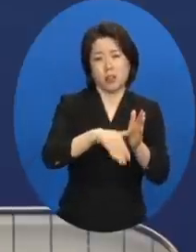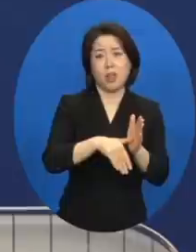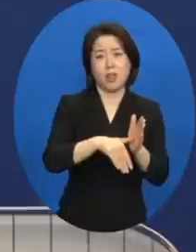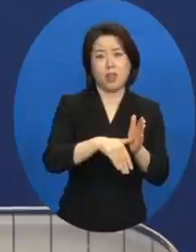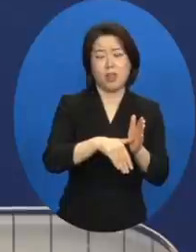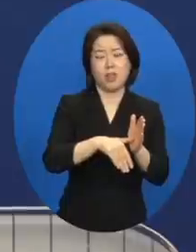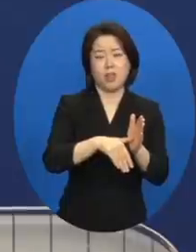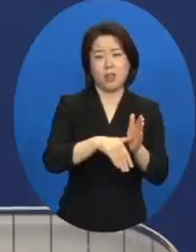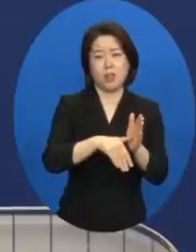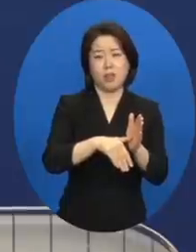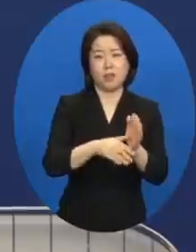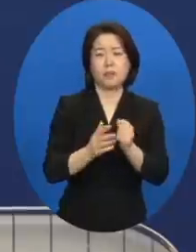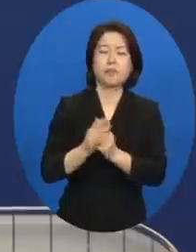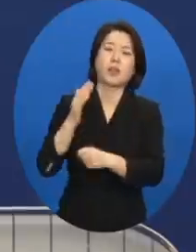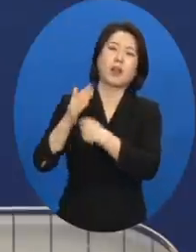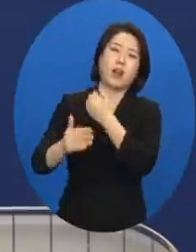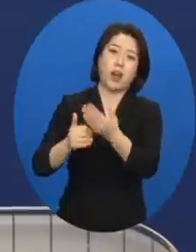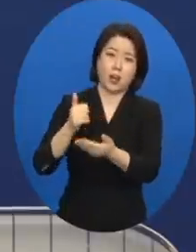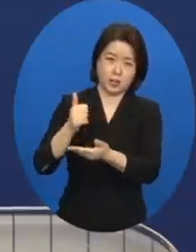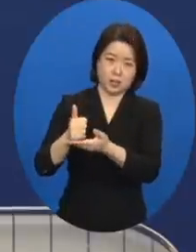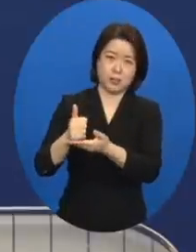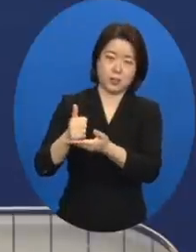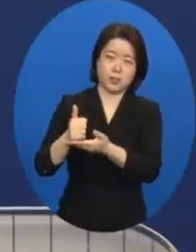찰나에 하나님이 또